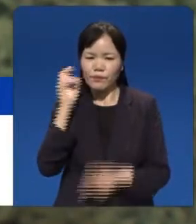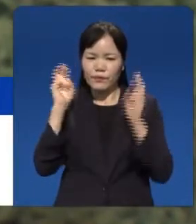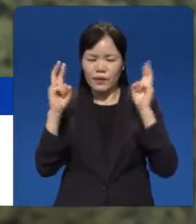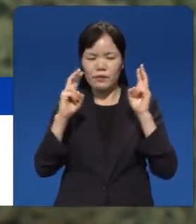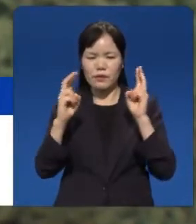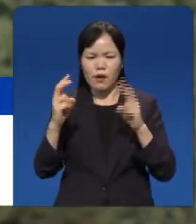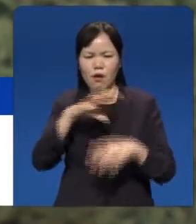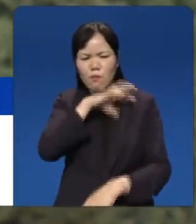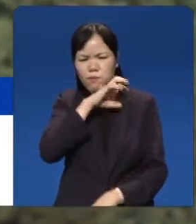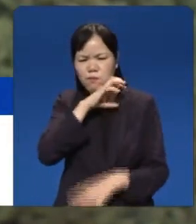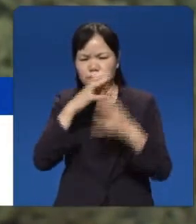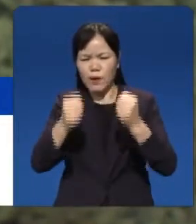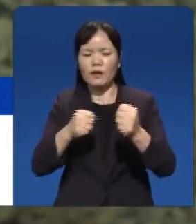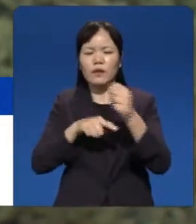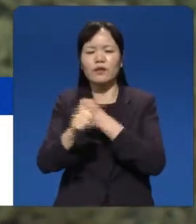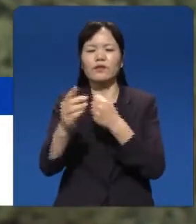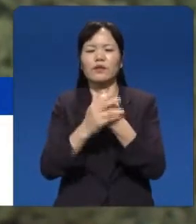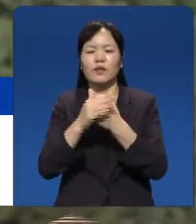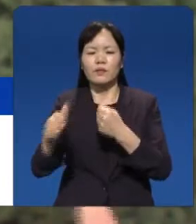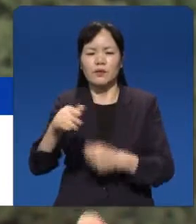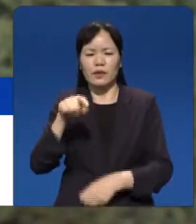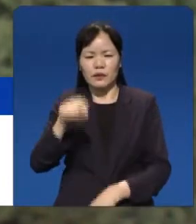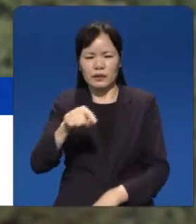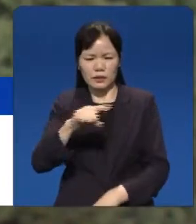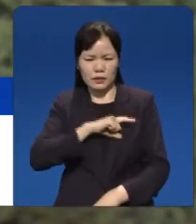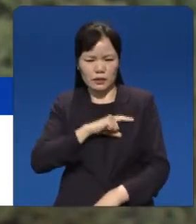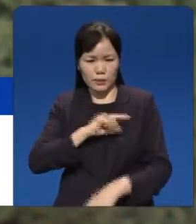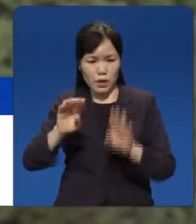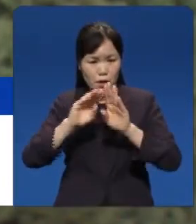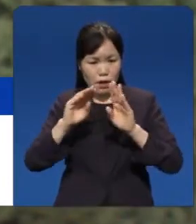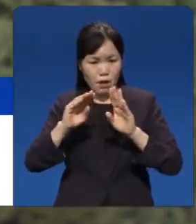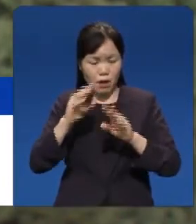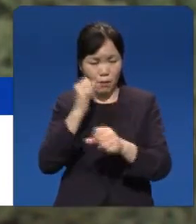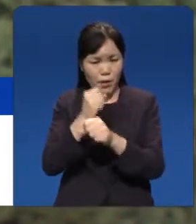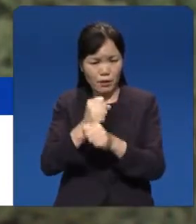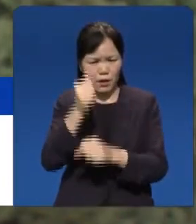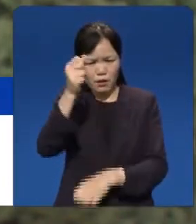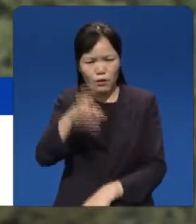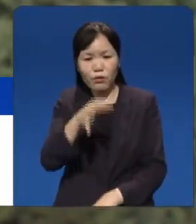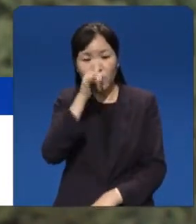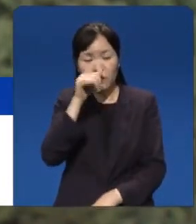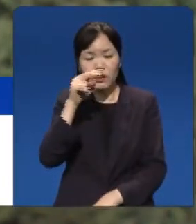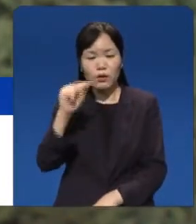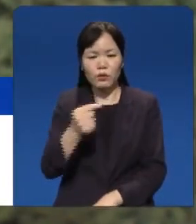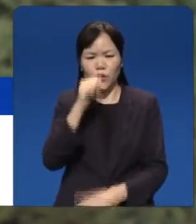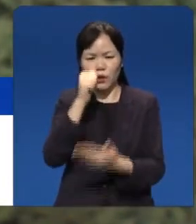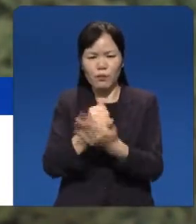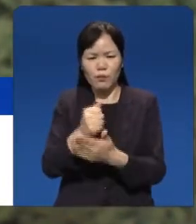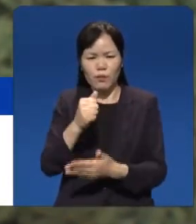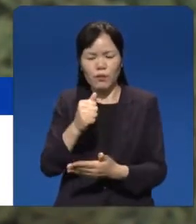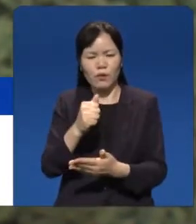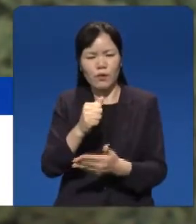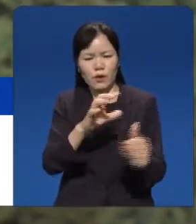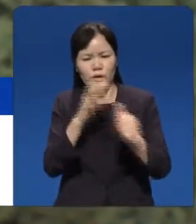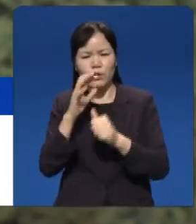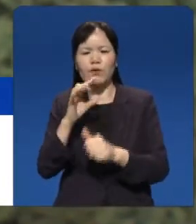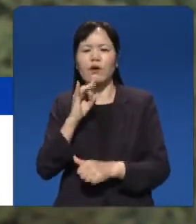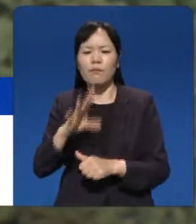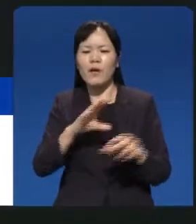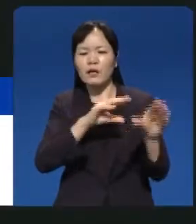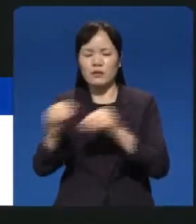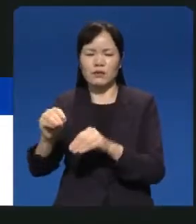민원이 많다 는 이유로 때문에 그 명의로 개설된 게 여러개 있어도 그 범죄에 이용되고 만 전기 지켜주고 있는